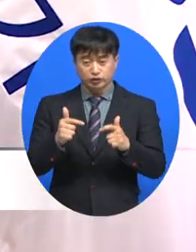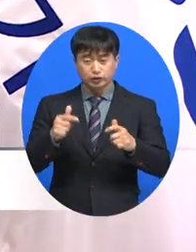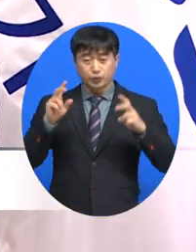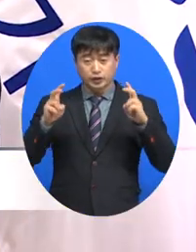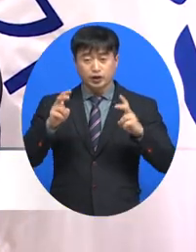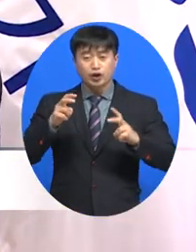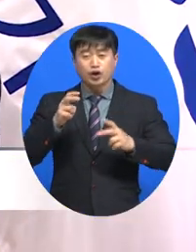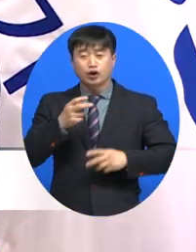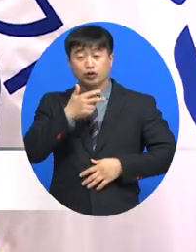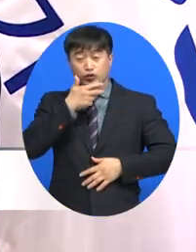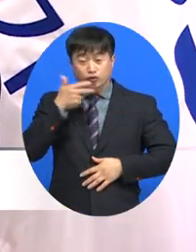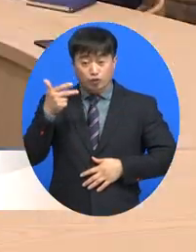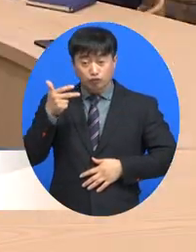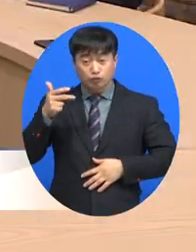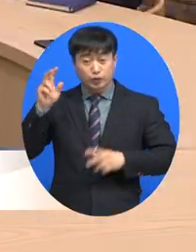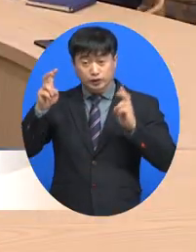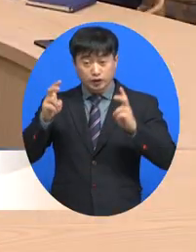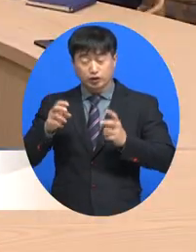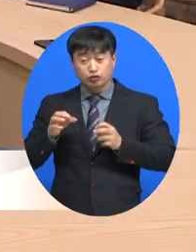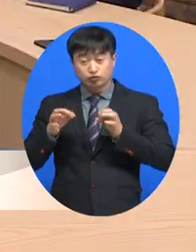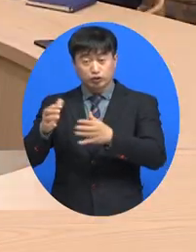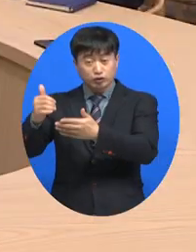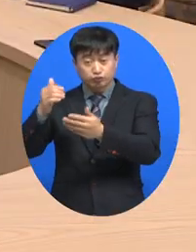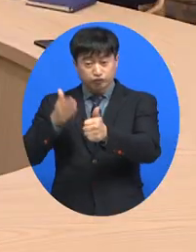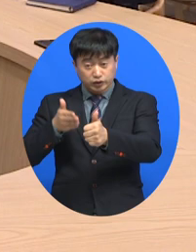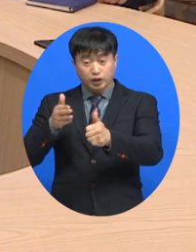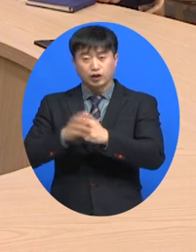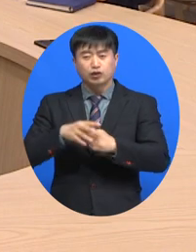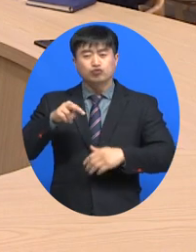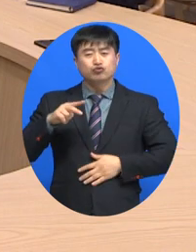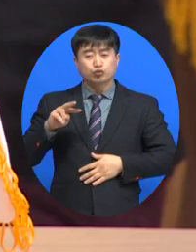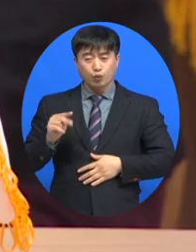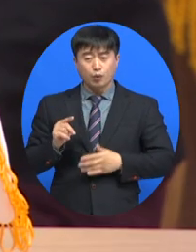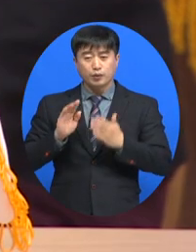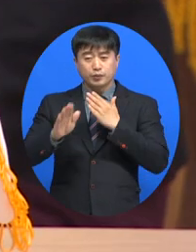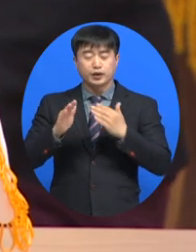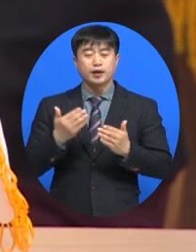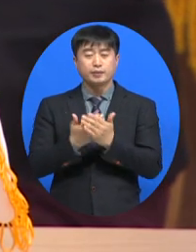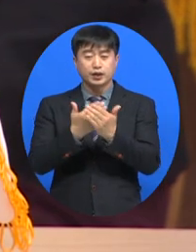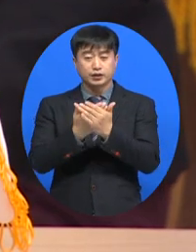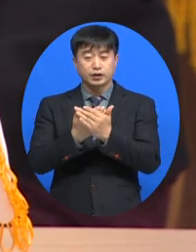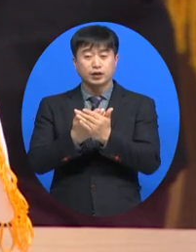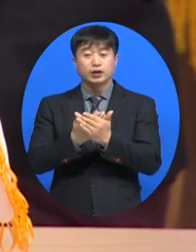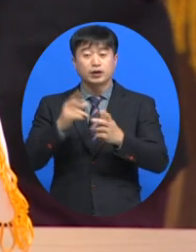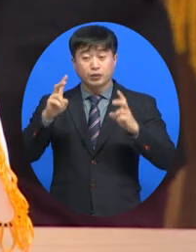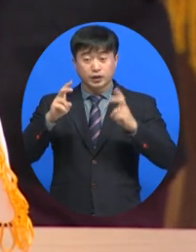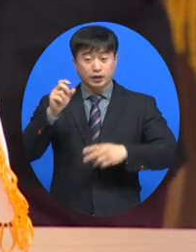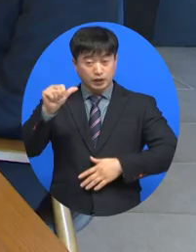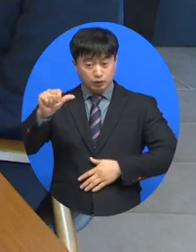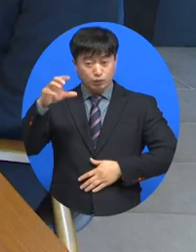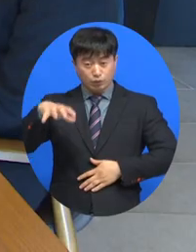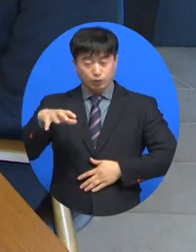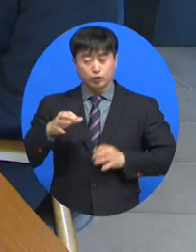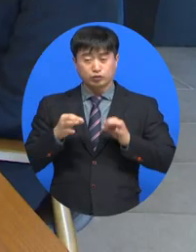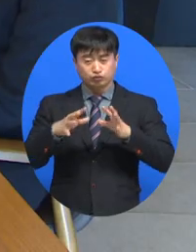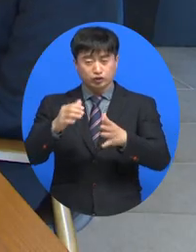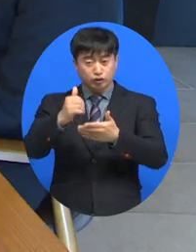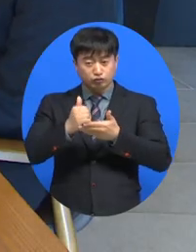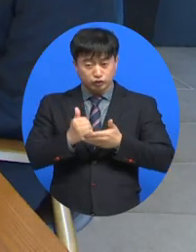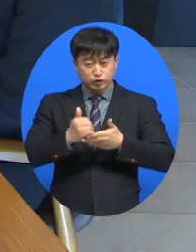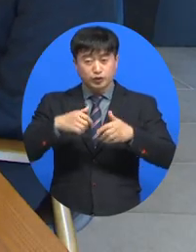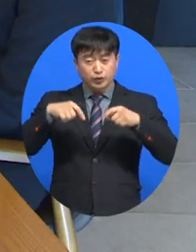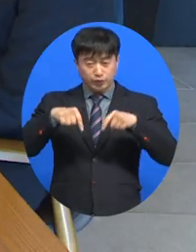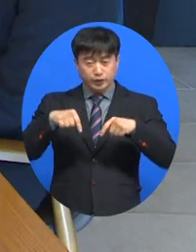기술기업인 영국 플라스틱 에너지에 투자를 요청했고 수소 등 미래성장 혁신기업 다섯곳과 투자유치 방안을